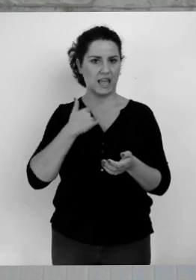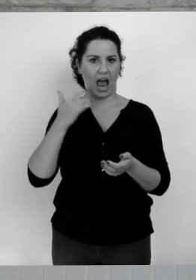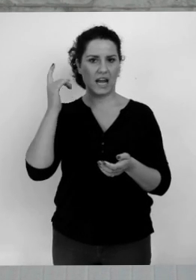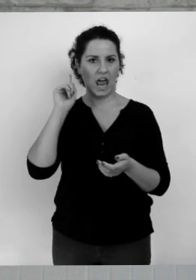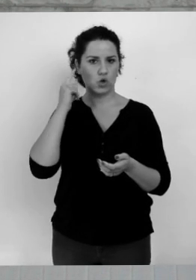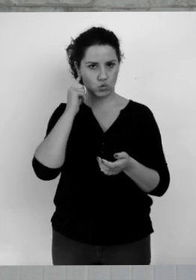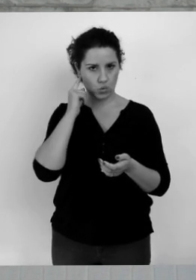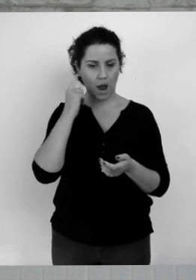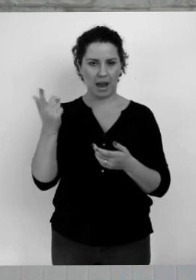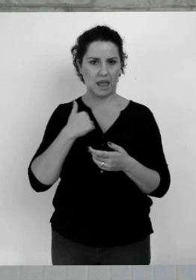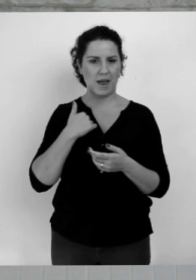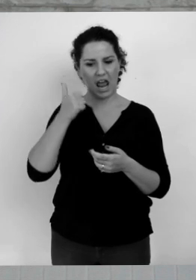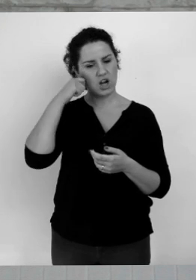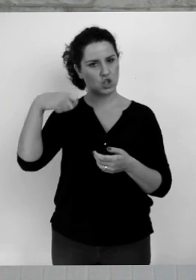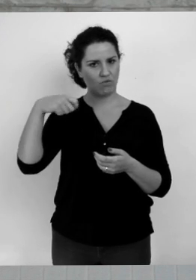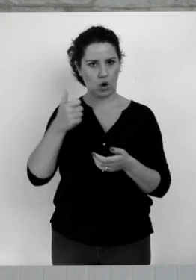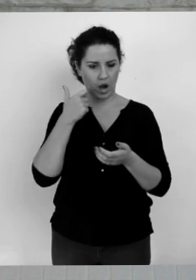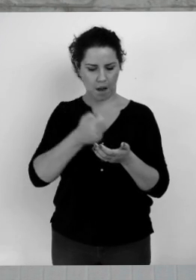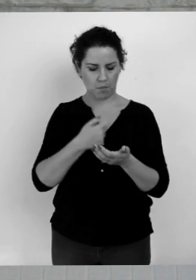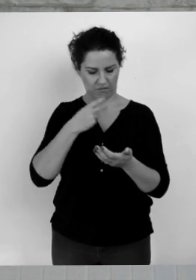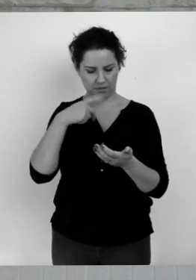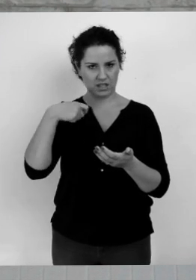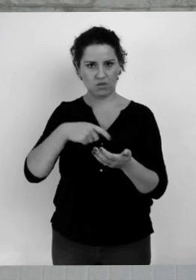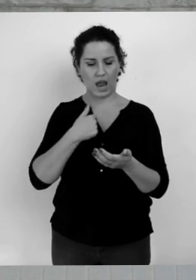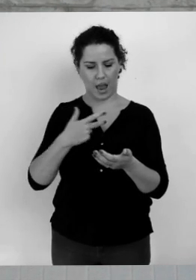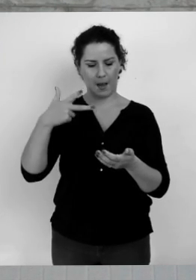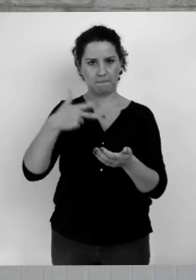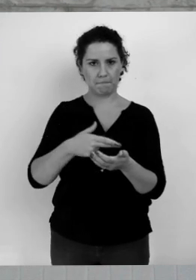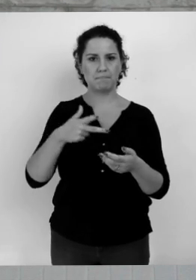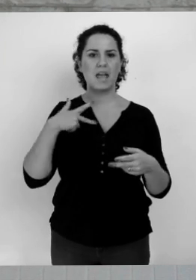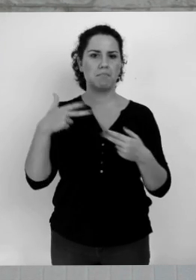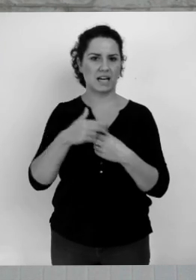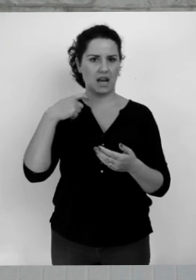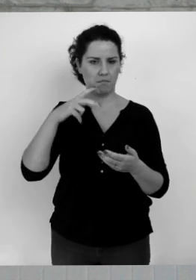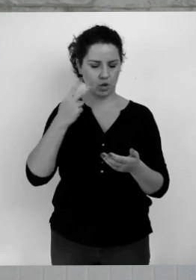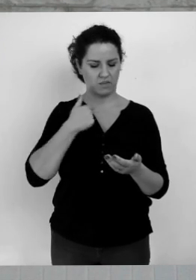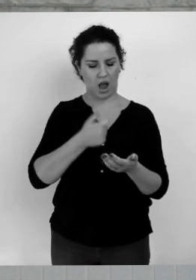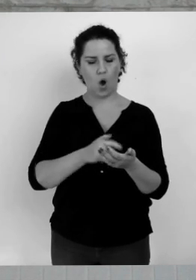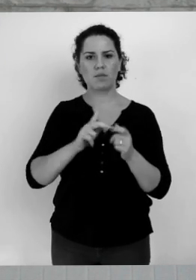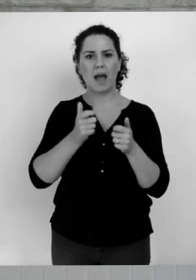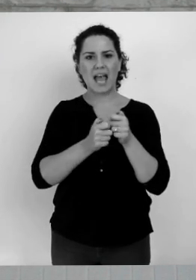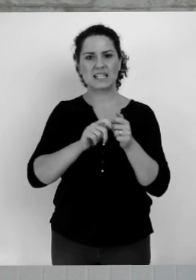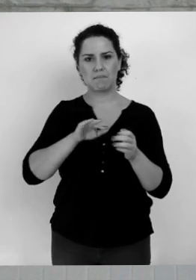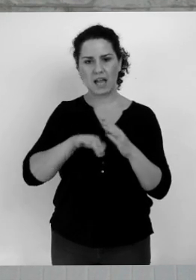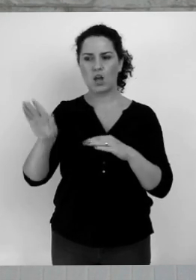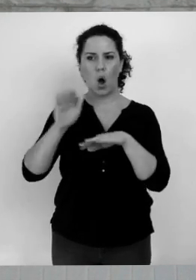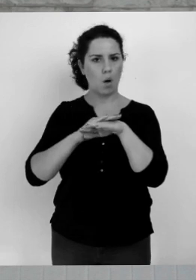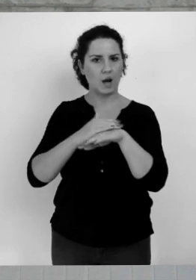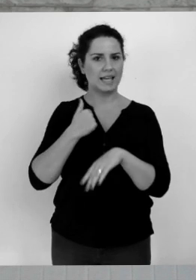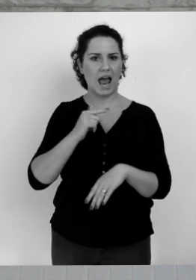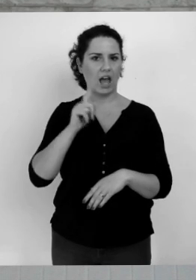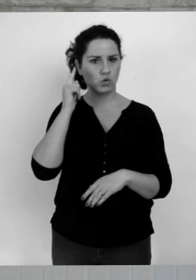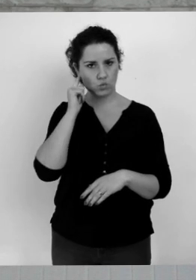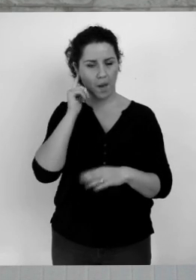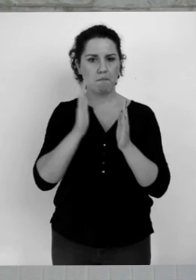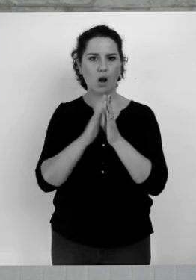čujem, kad mene zovu na mobitel, vidim da zvone, ja prekinem i odmah pošaljem SMS-om. Oprostite, ja ne